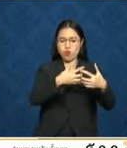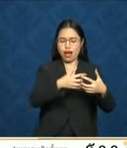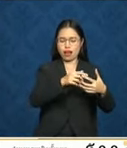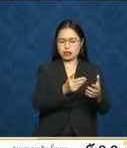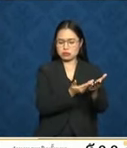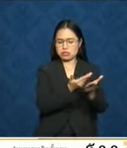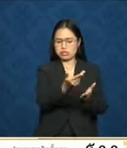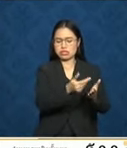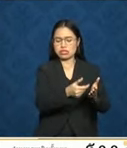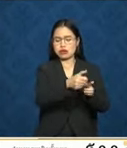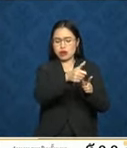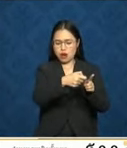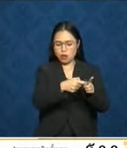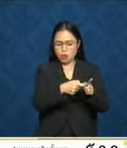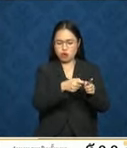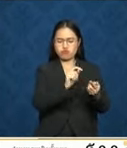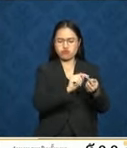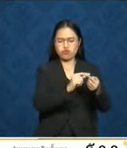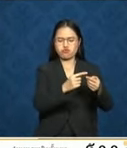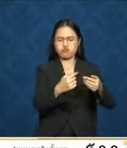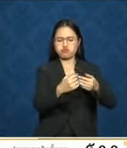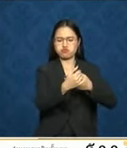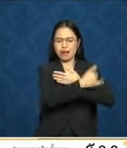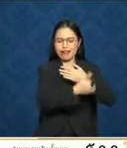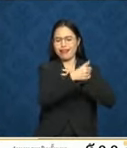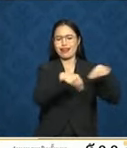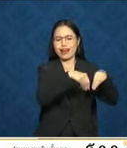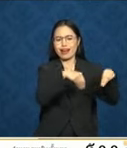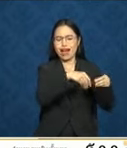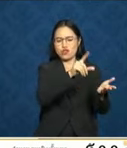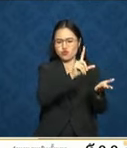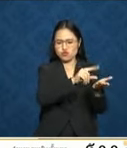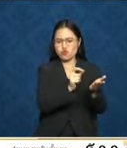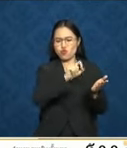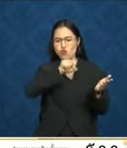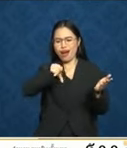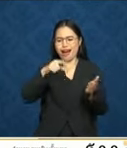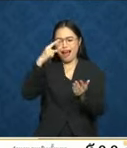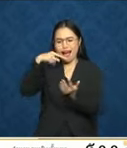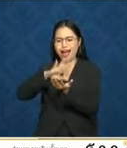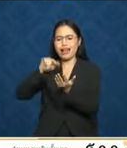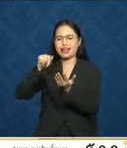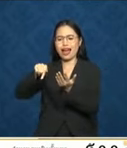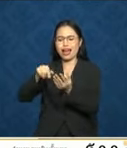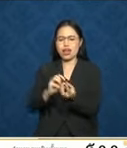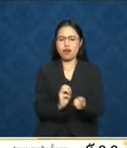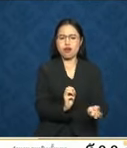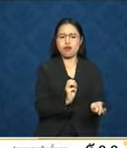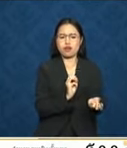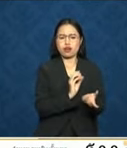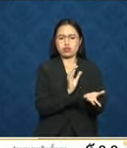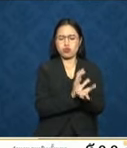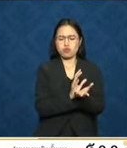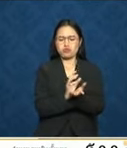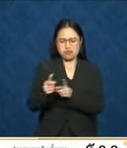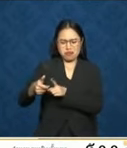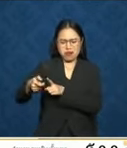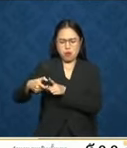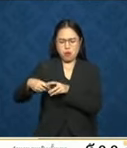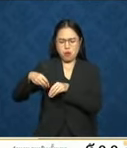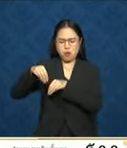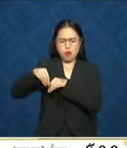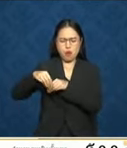ข้าวโพดและข้าวสาลีจากประเทศเพื่อนบ้านที่มีราคาถูกกว่าข้าวโพดในประเทศไทยยิ่งจะทำให้ประเทศราคาข้าวโพดในประ